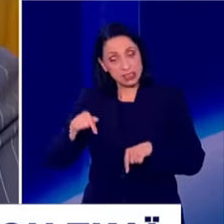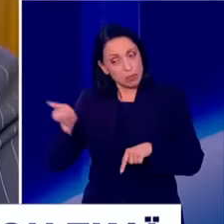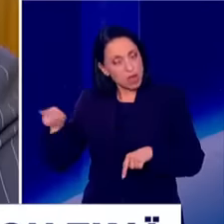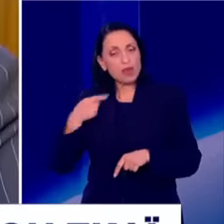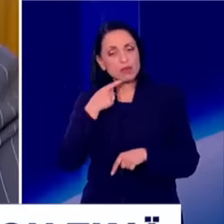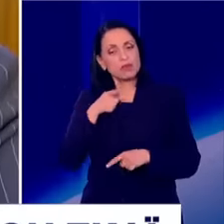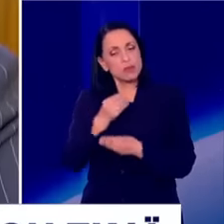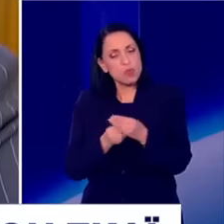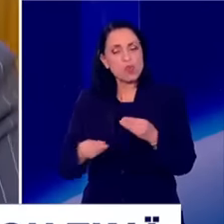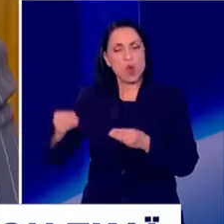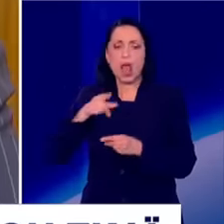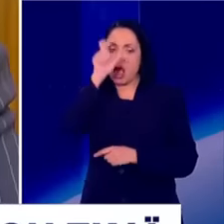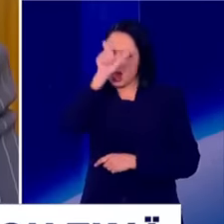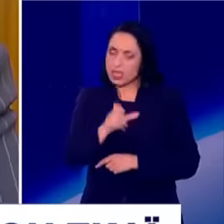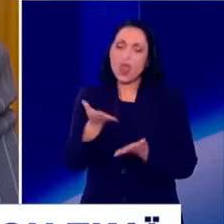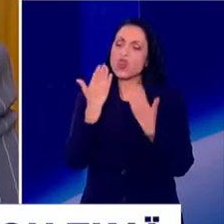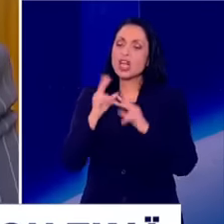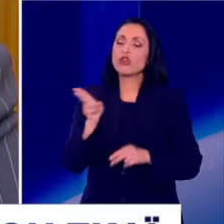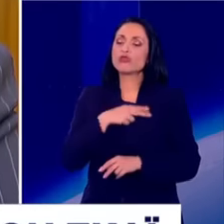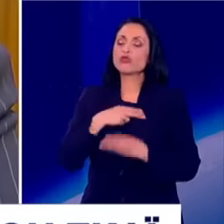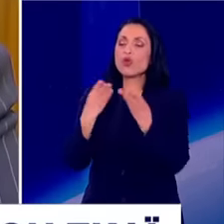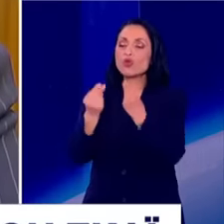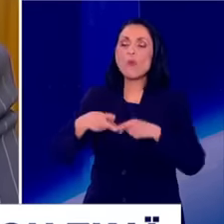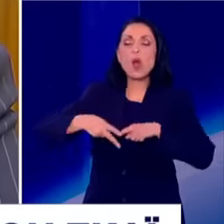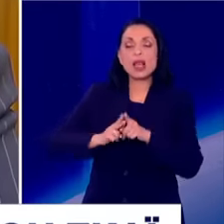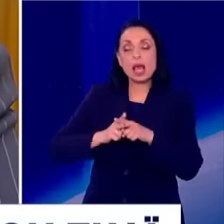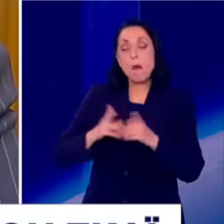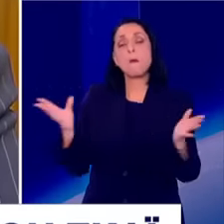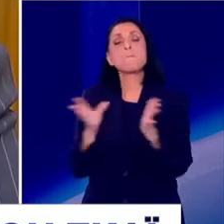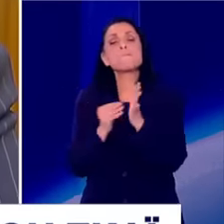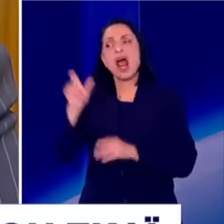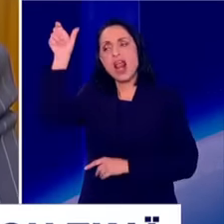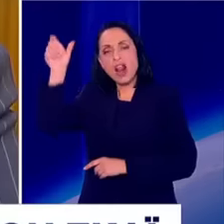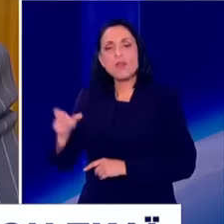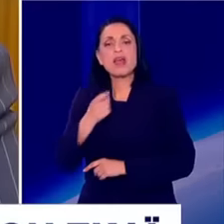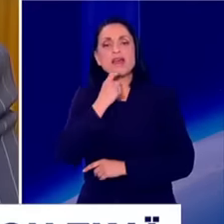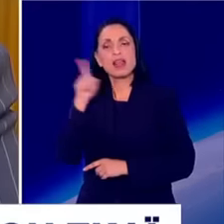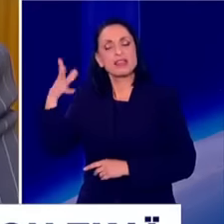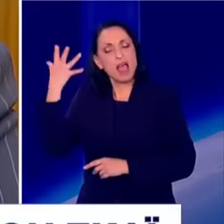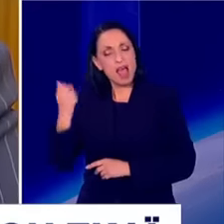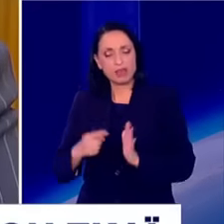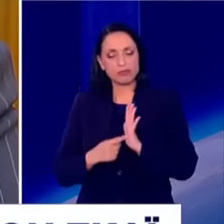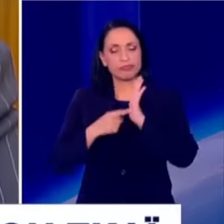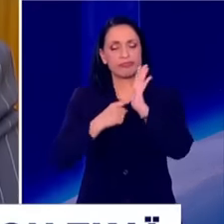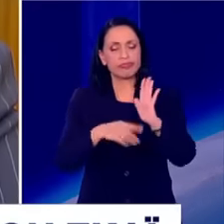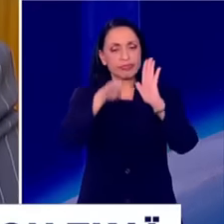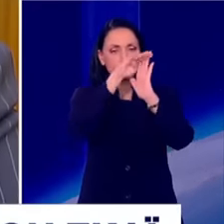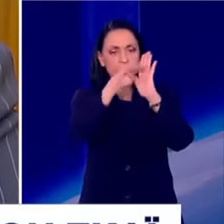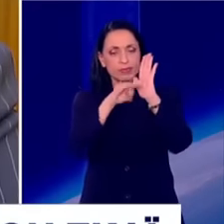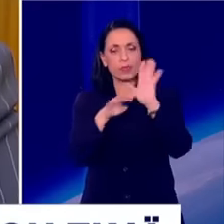και ότι εσείς δεν έχετε τα απαραίτητα εργαλεία. Ο κύριος Κασελάκης, για παράδειγμα, έχει παρουσιάσει ένα οικονομικό πρόγραμμα